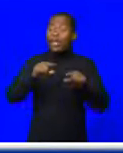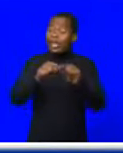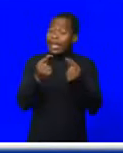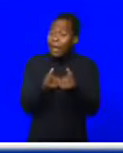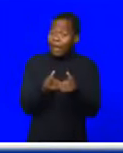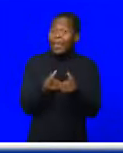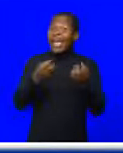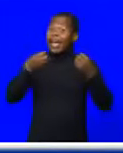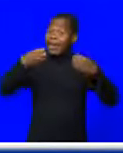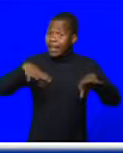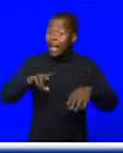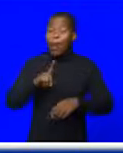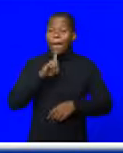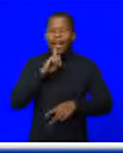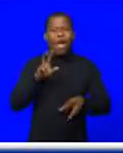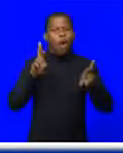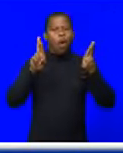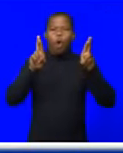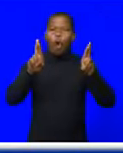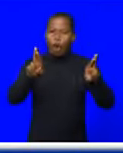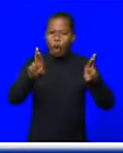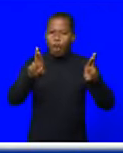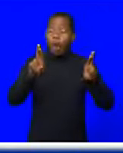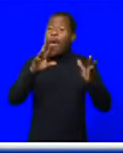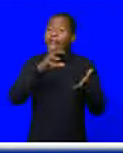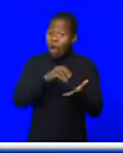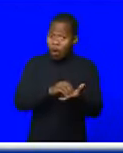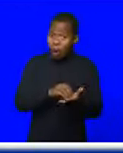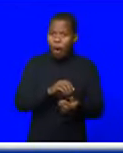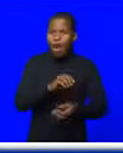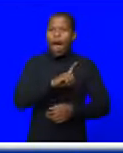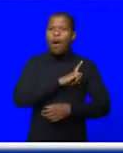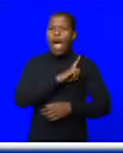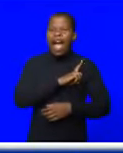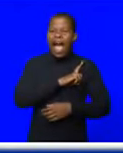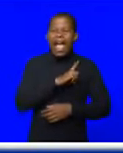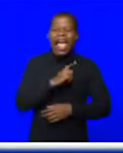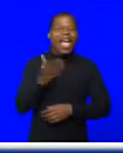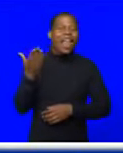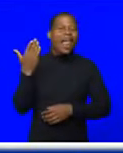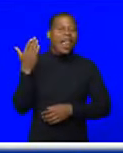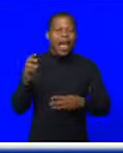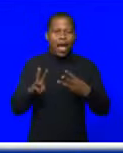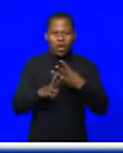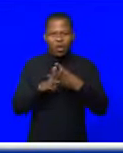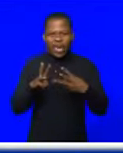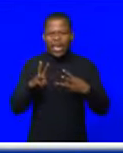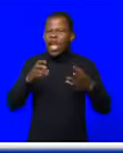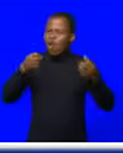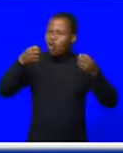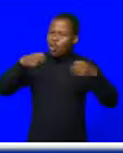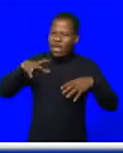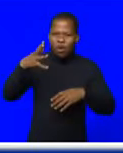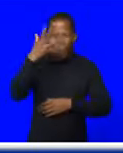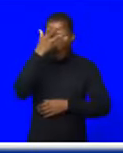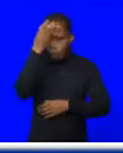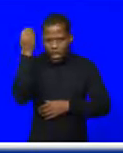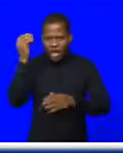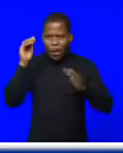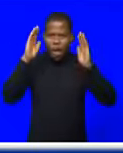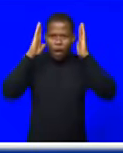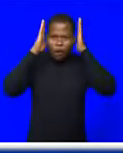phasi kodwa-ke lithemba bakalilahle njengoba sebavele bakhohliwe ngalokwendekile emdlalweni wokuqala